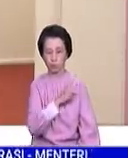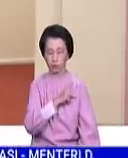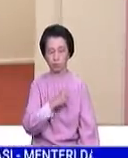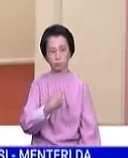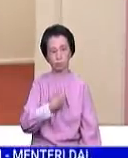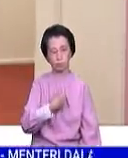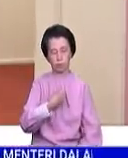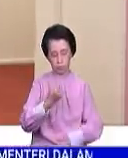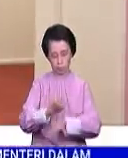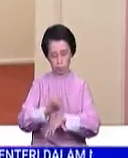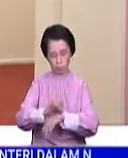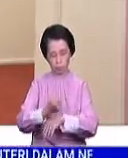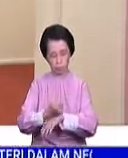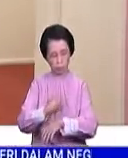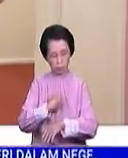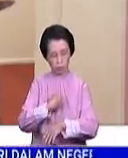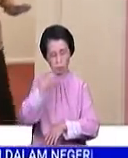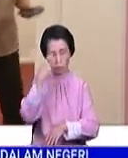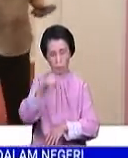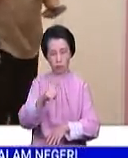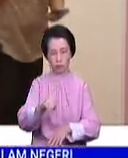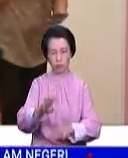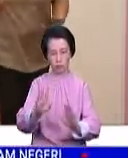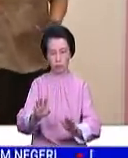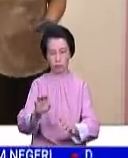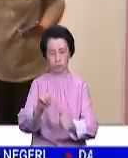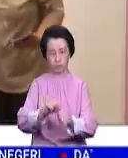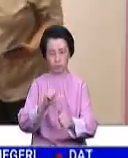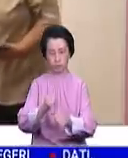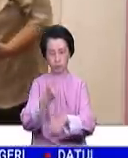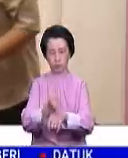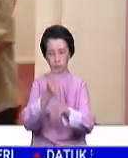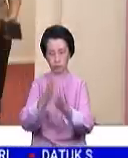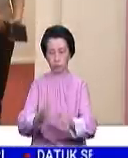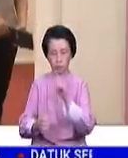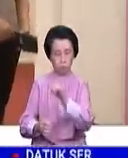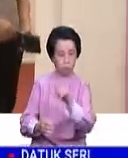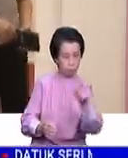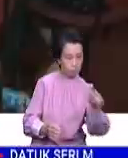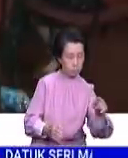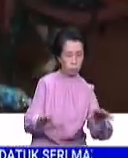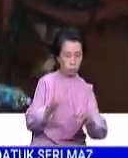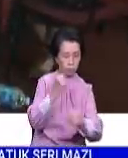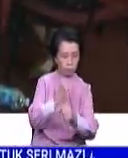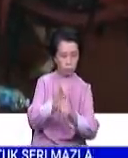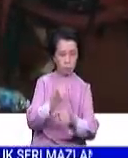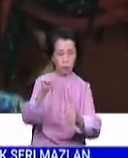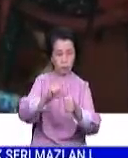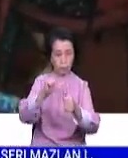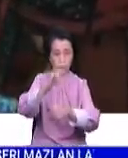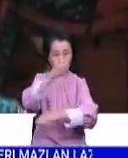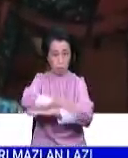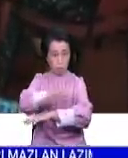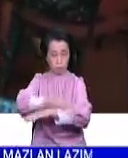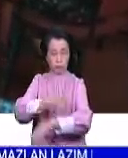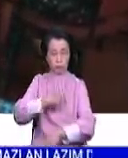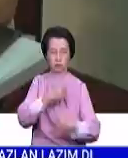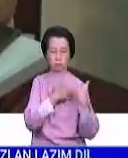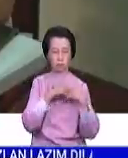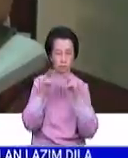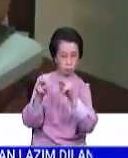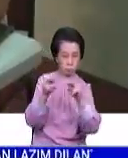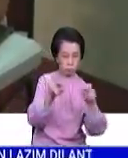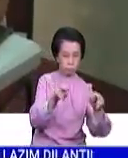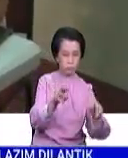saya ditugaskan untuk memastikan setiap petugas menjalankan tanggungjawab masing-masing di setiap kaunter. Dan di PPV ini kita ada